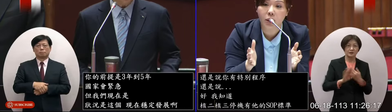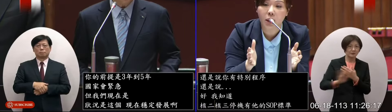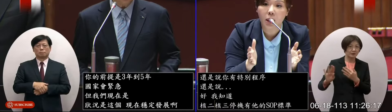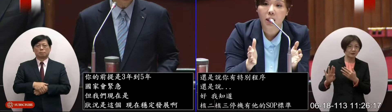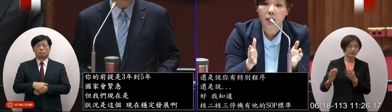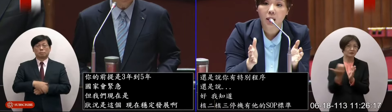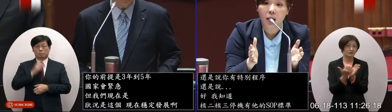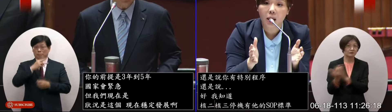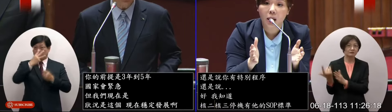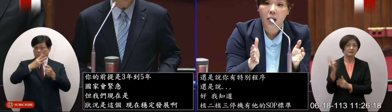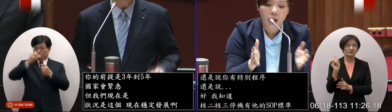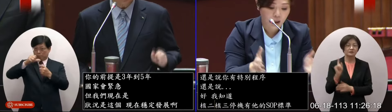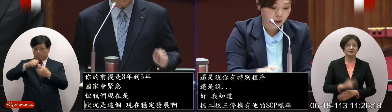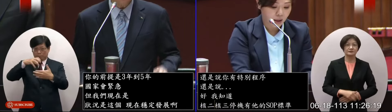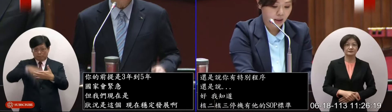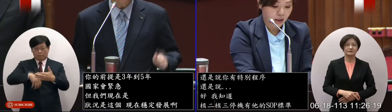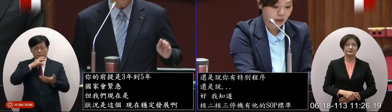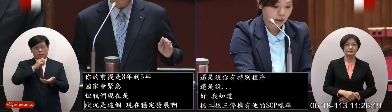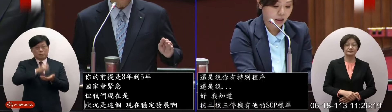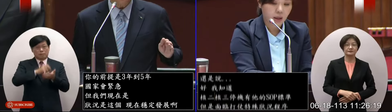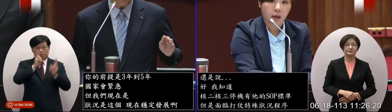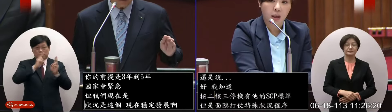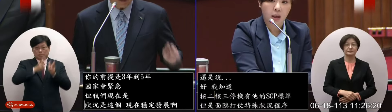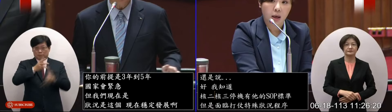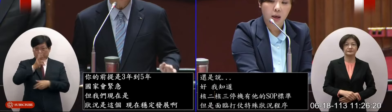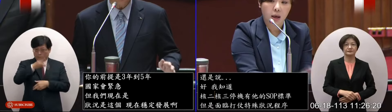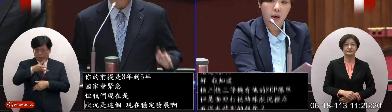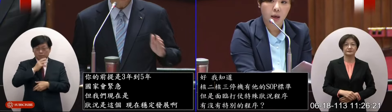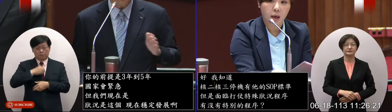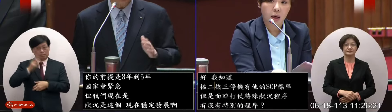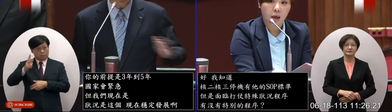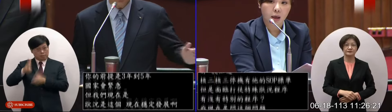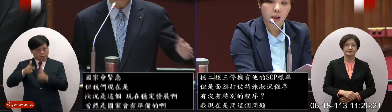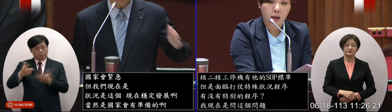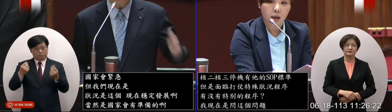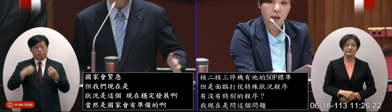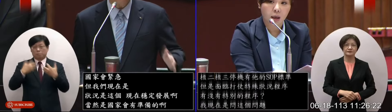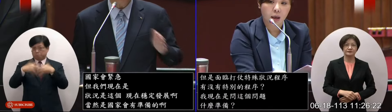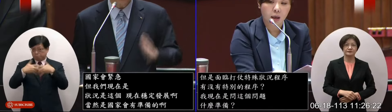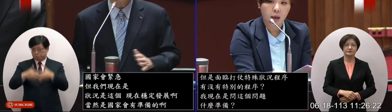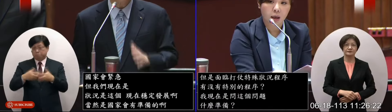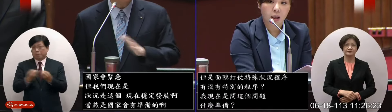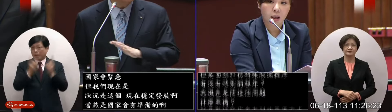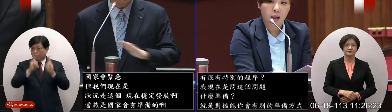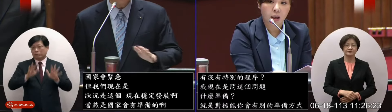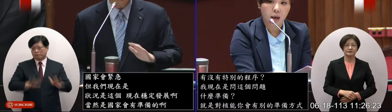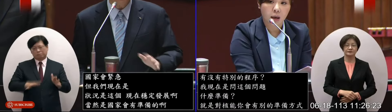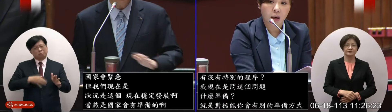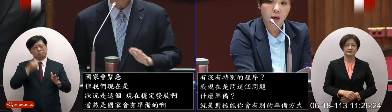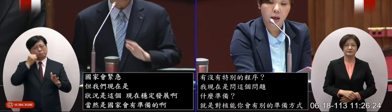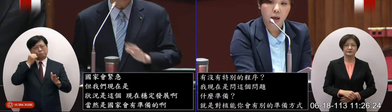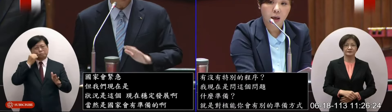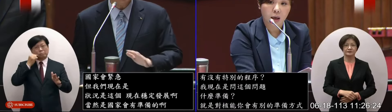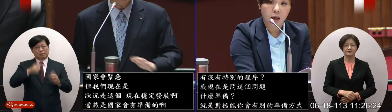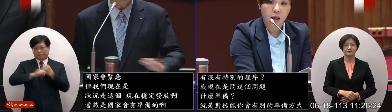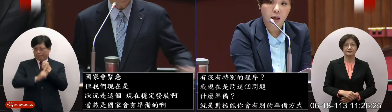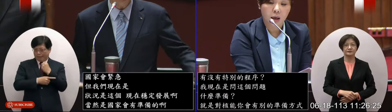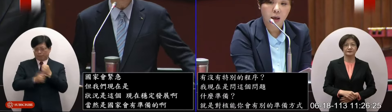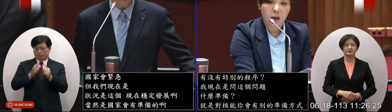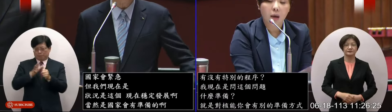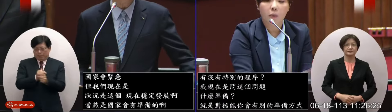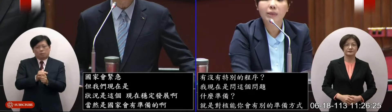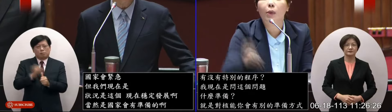方式？ 这三五年当中，核三厂跟高核二厂要运作来发电，目前看是没有在法律的限制